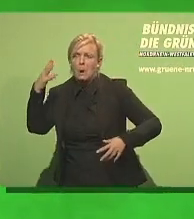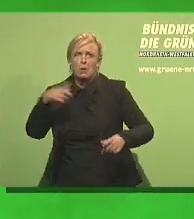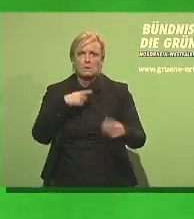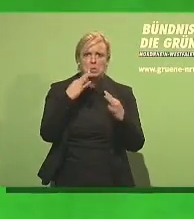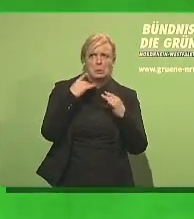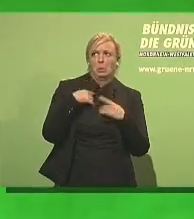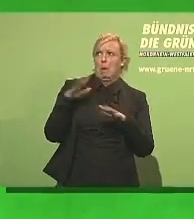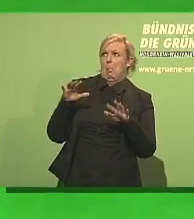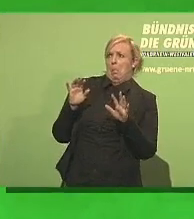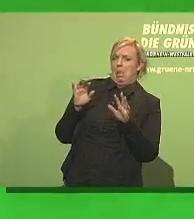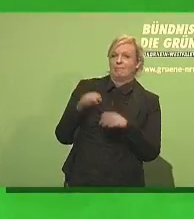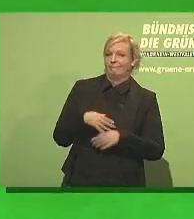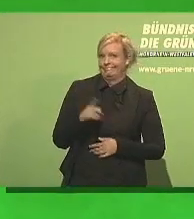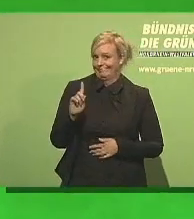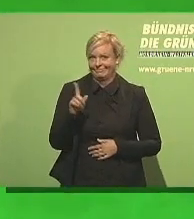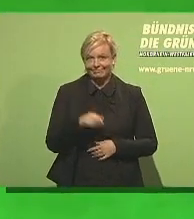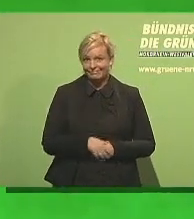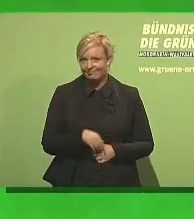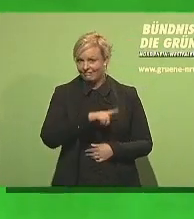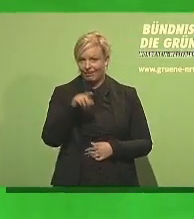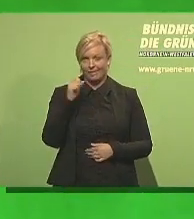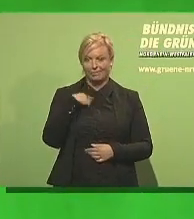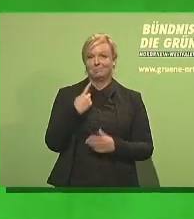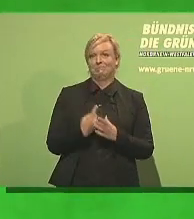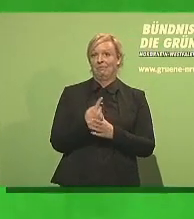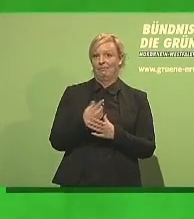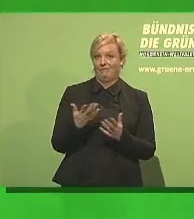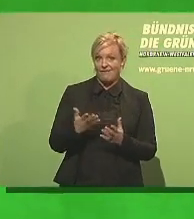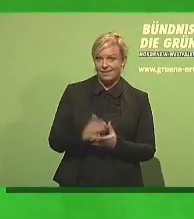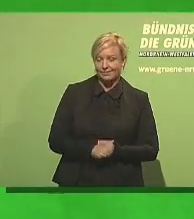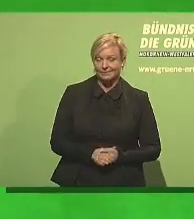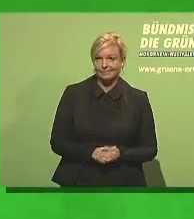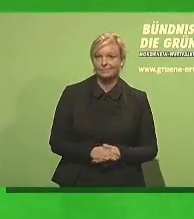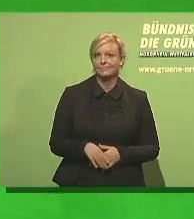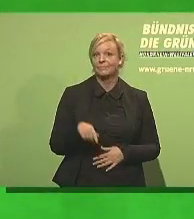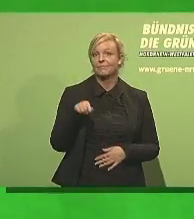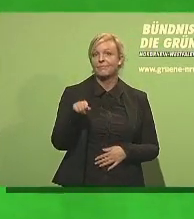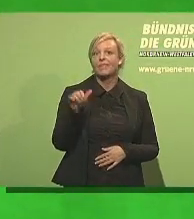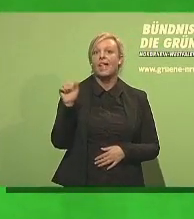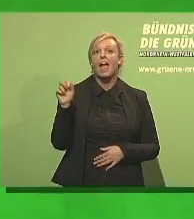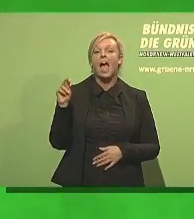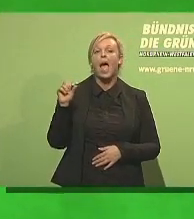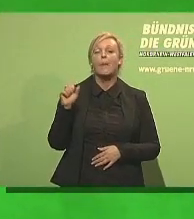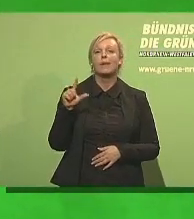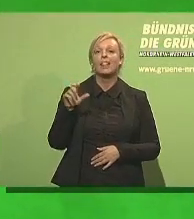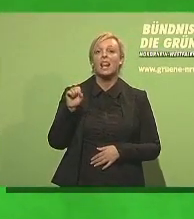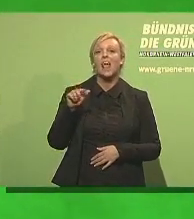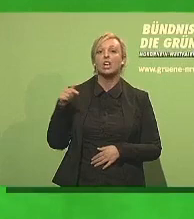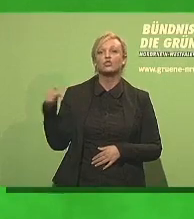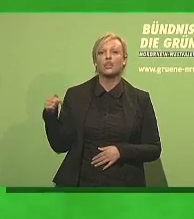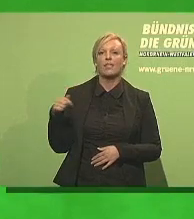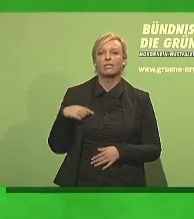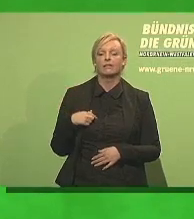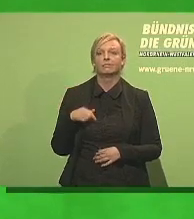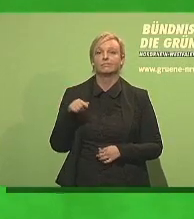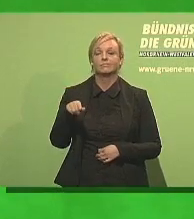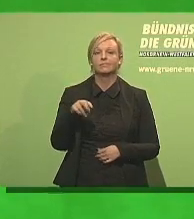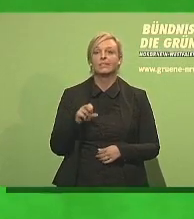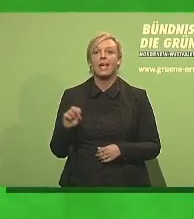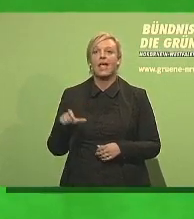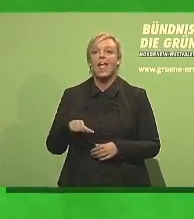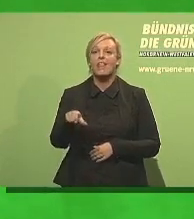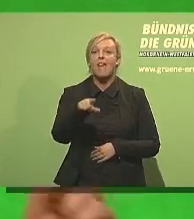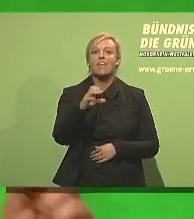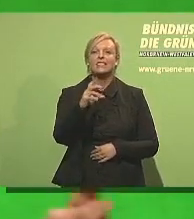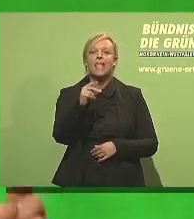und Freunde, es ist schon erstaunlich, dass so jemand wie Armin Laschet, der Trümmermann der